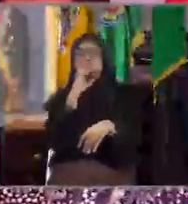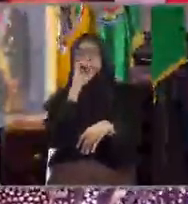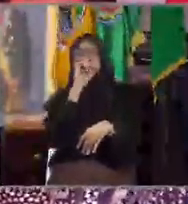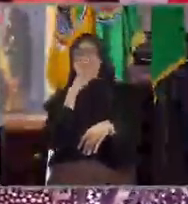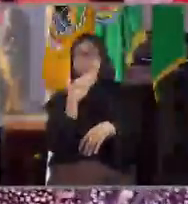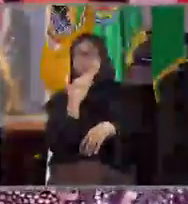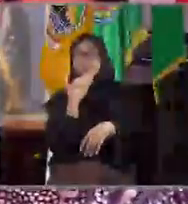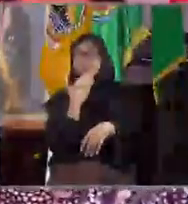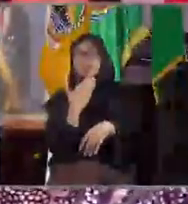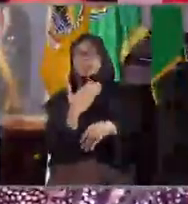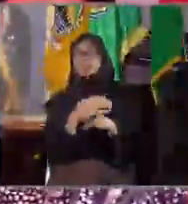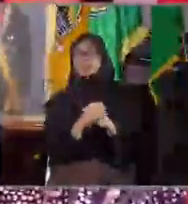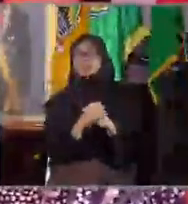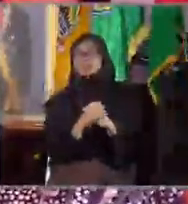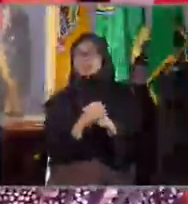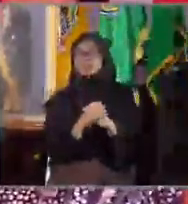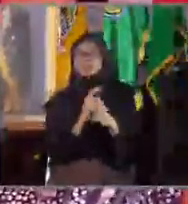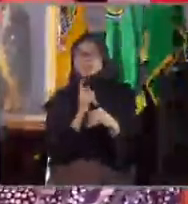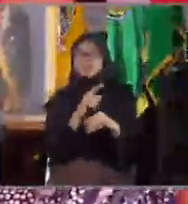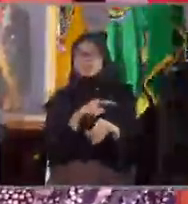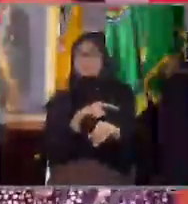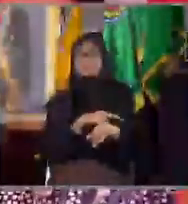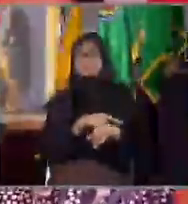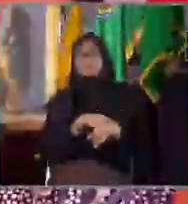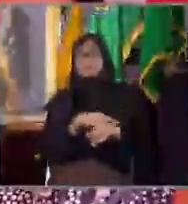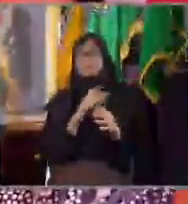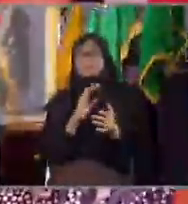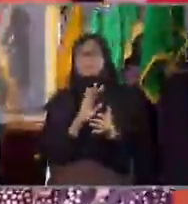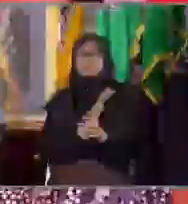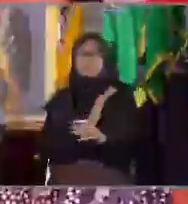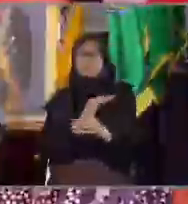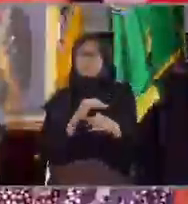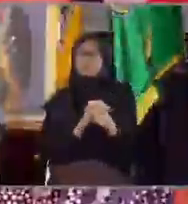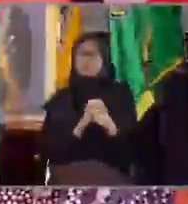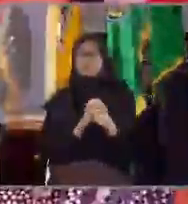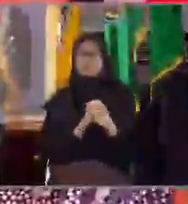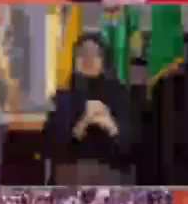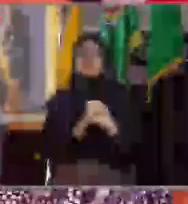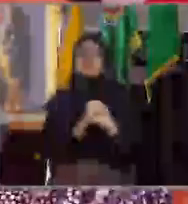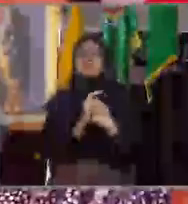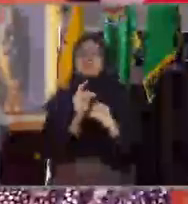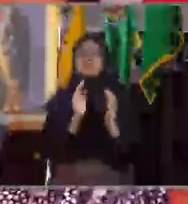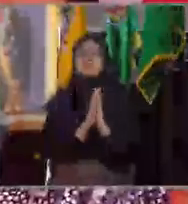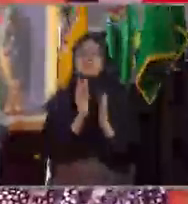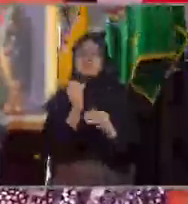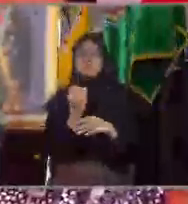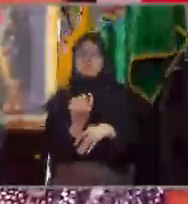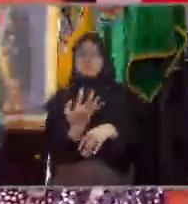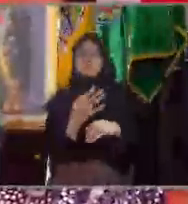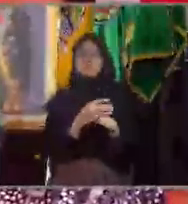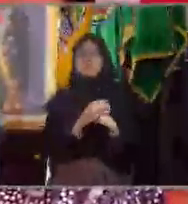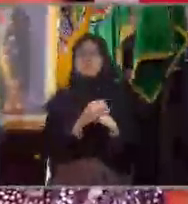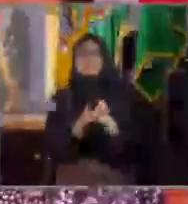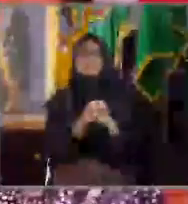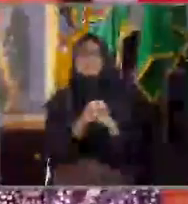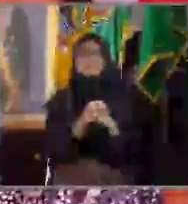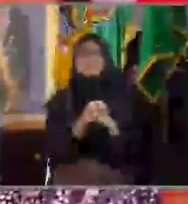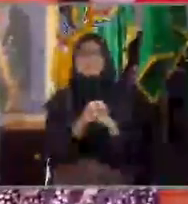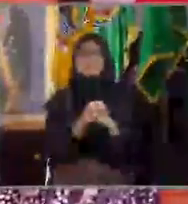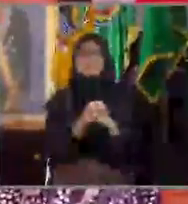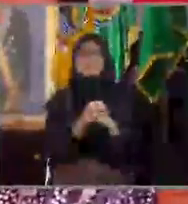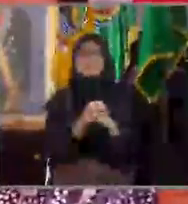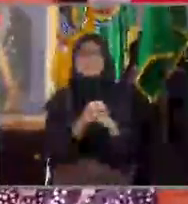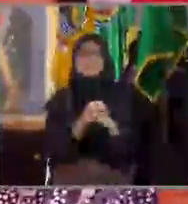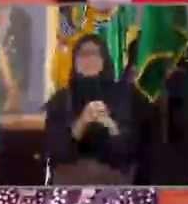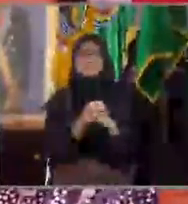ucapkan terimakasih atas waktu yang berikan partai kami dengan beberapa paparan dari bapak ibu Walikota